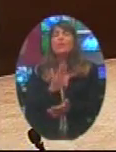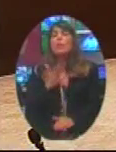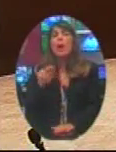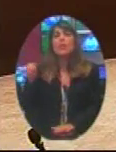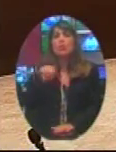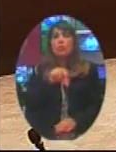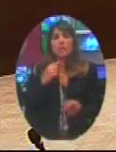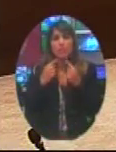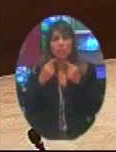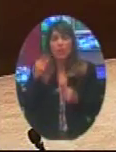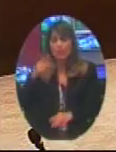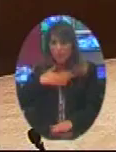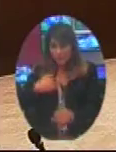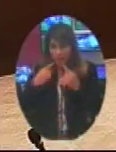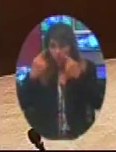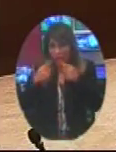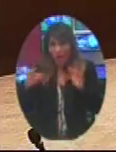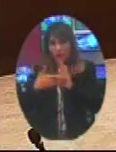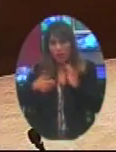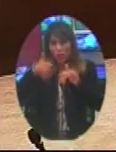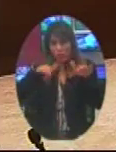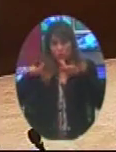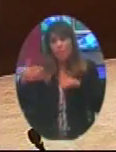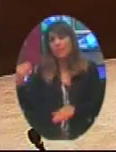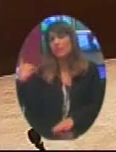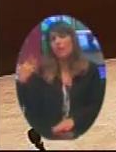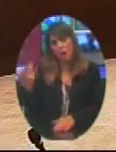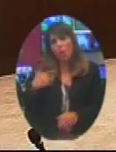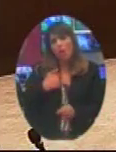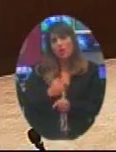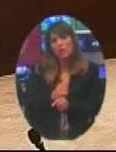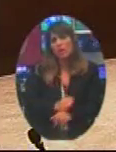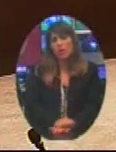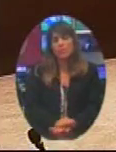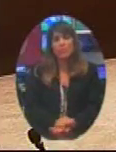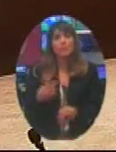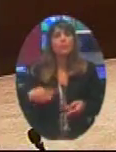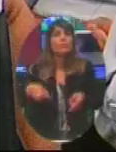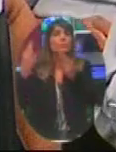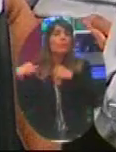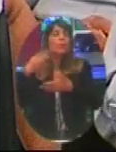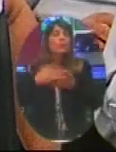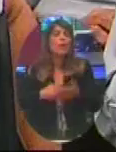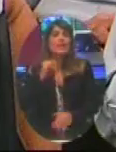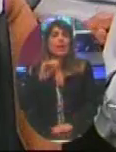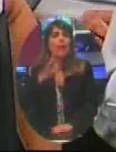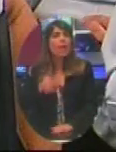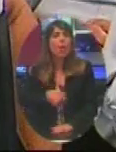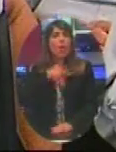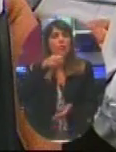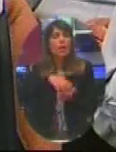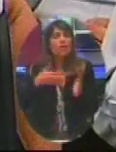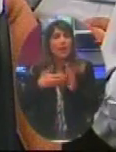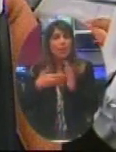רוצה דיון על חקירת ראש הממשלה, תפני אליי, יכול להיות שאני אעשה אותו. חוזרים למסמך יצחקי, למה ראש אגף החקירות מני יצחקי